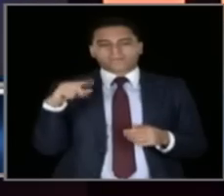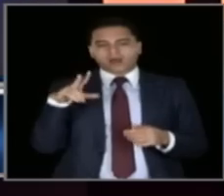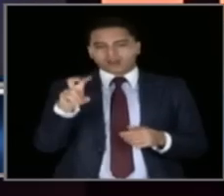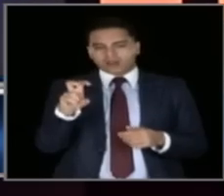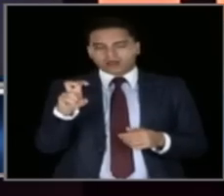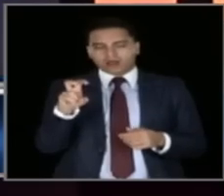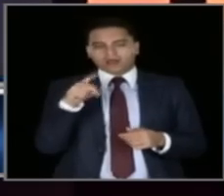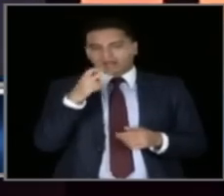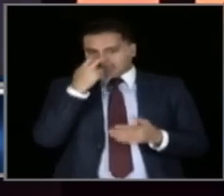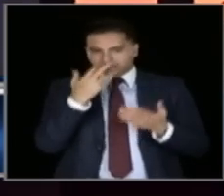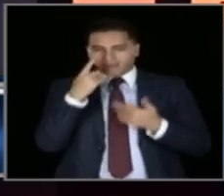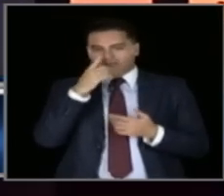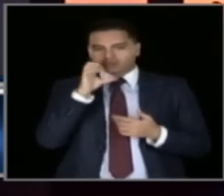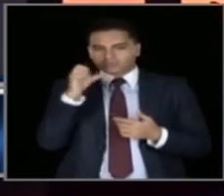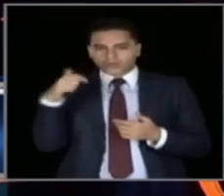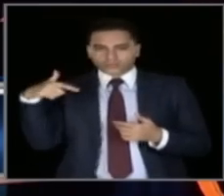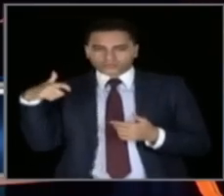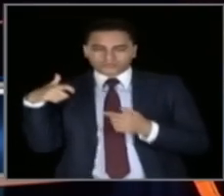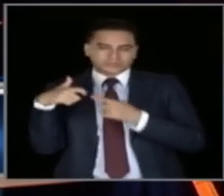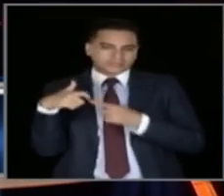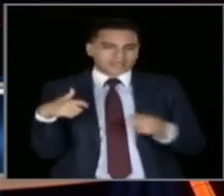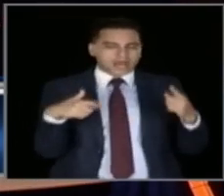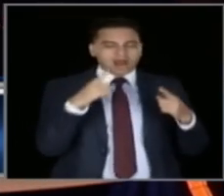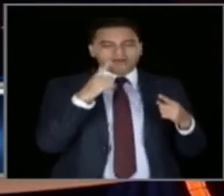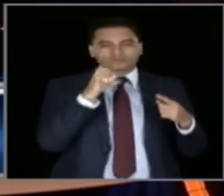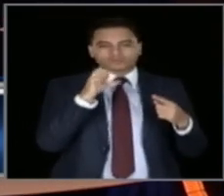1960 حتى يونيو